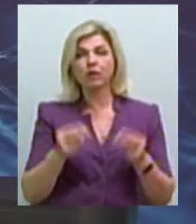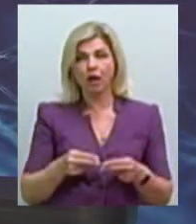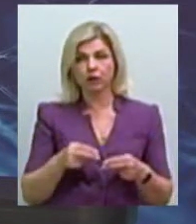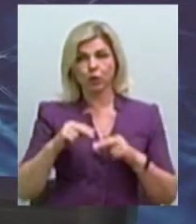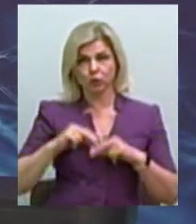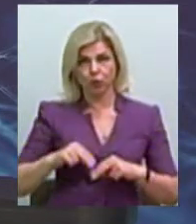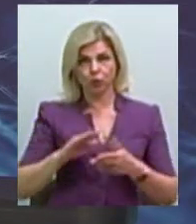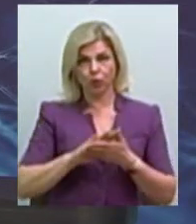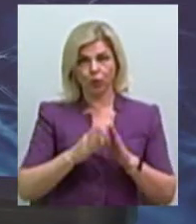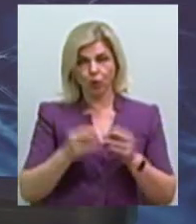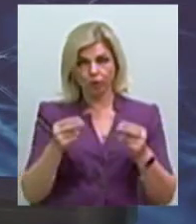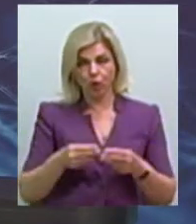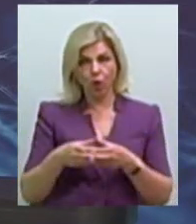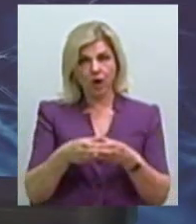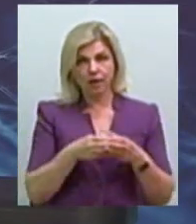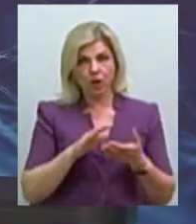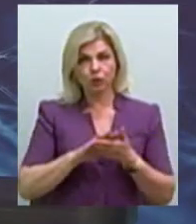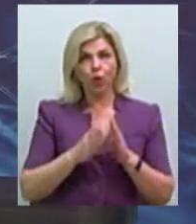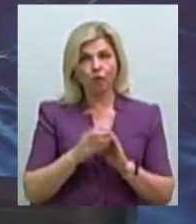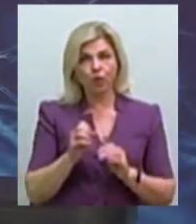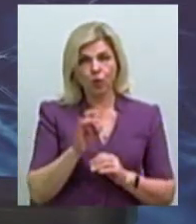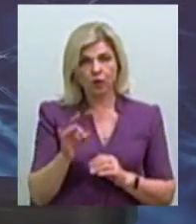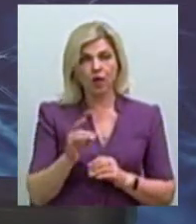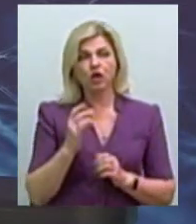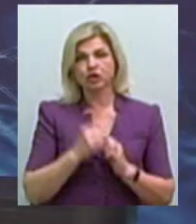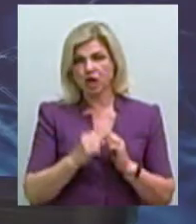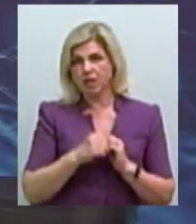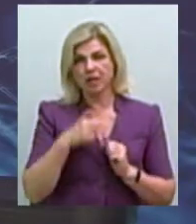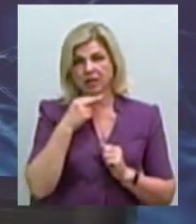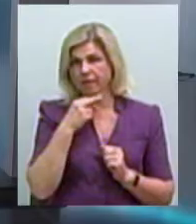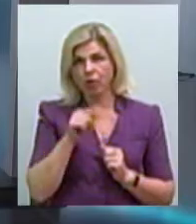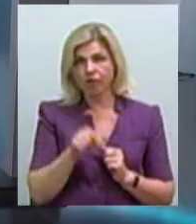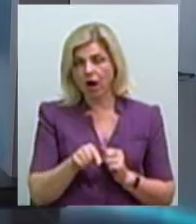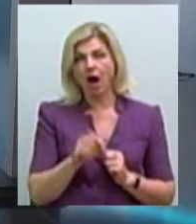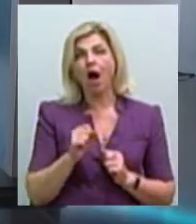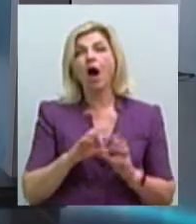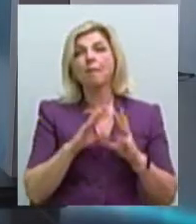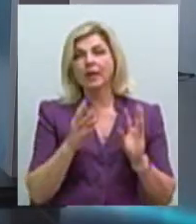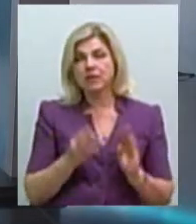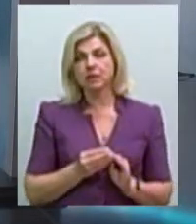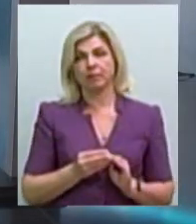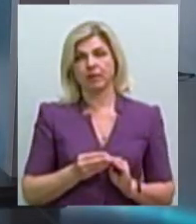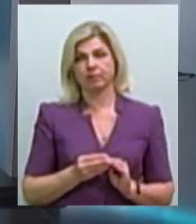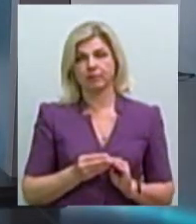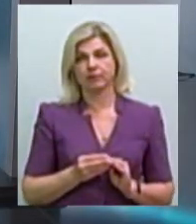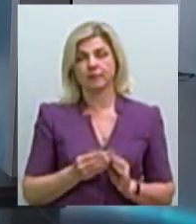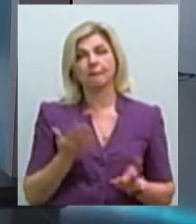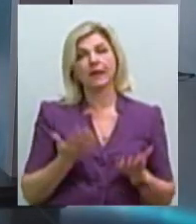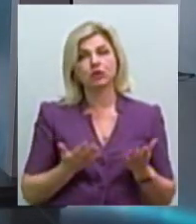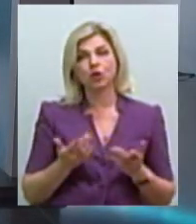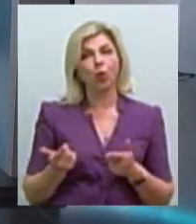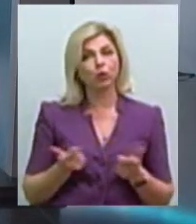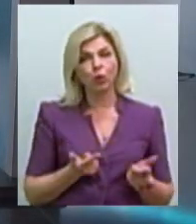угоди, колективного договору, на що часто не звертають уваги. А в принципі, чи